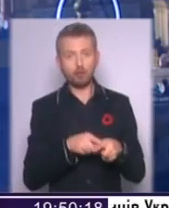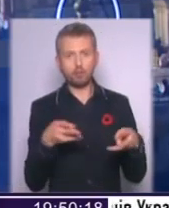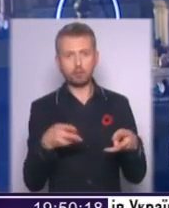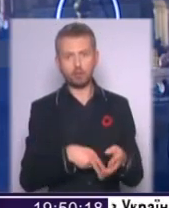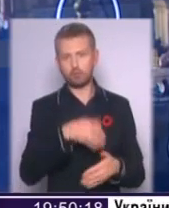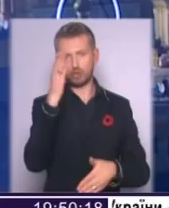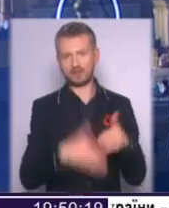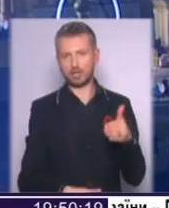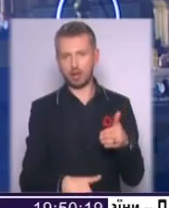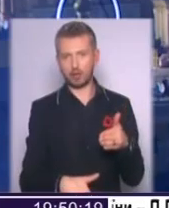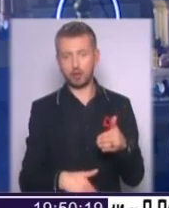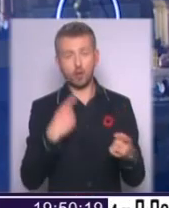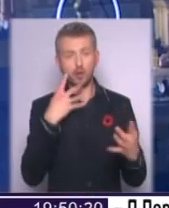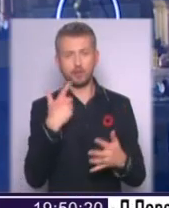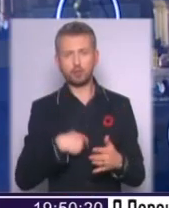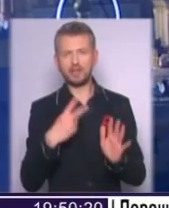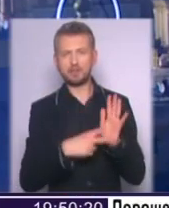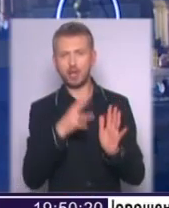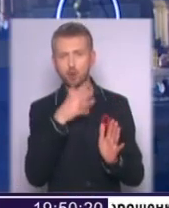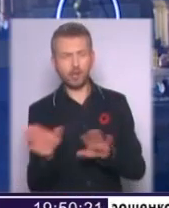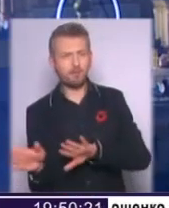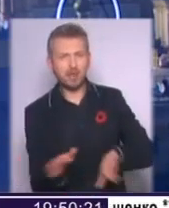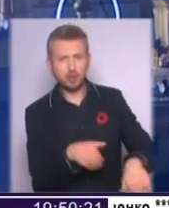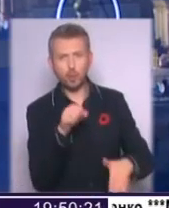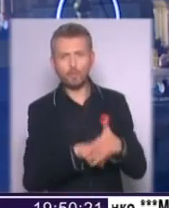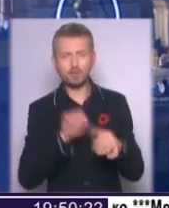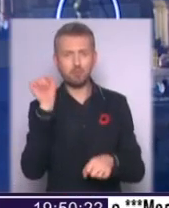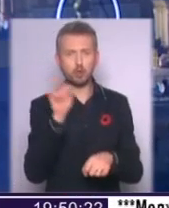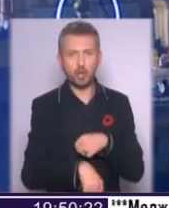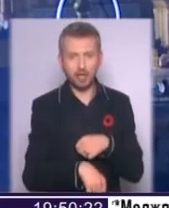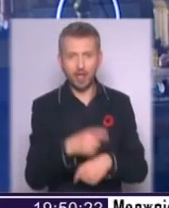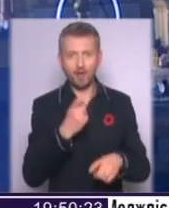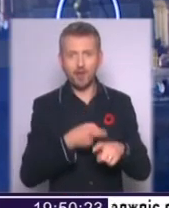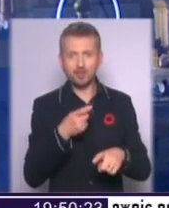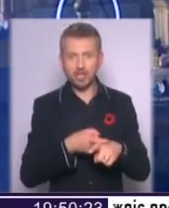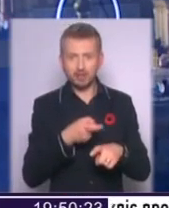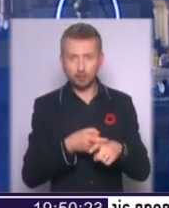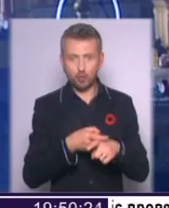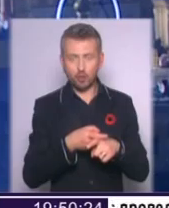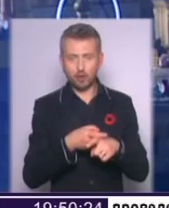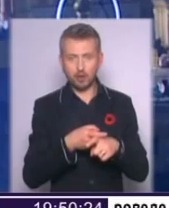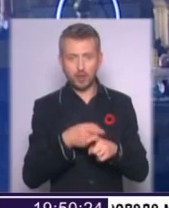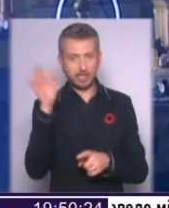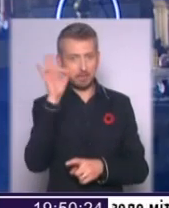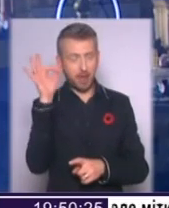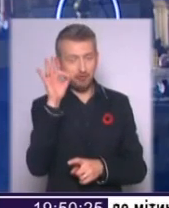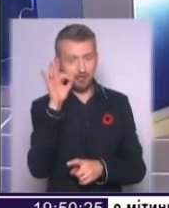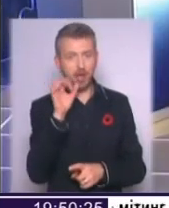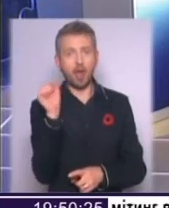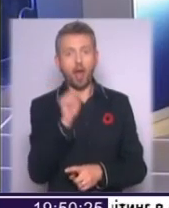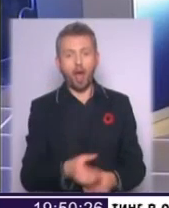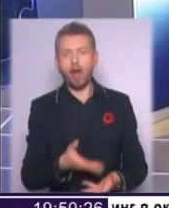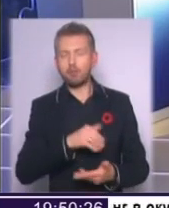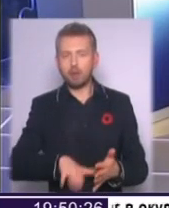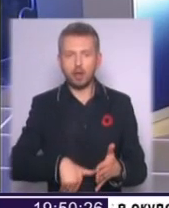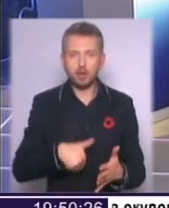край. Уявіть собі, 70 років минуло від подолання фашистської нацистської Німеччини, а ми